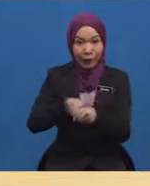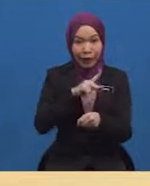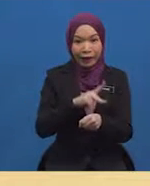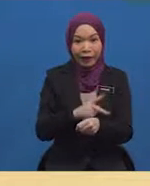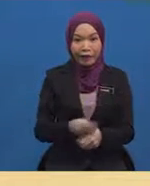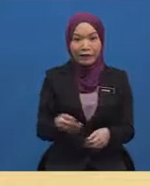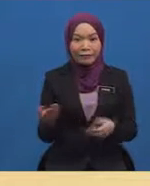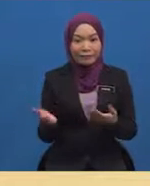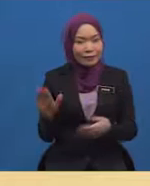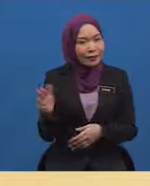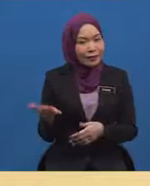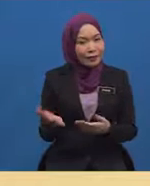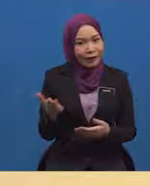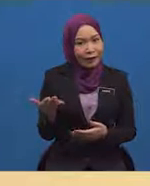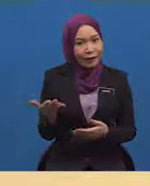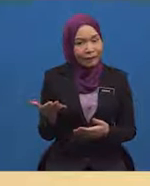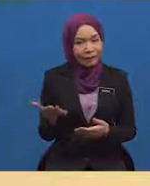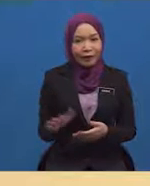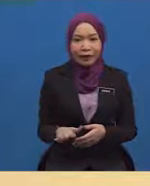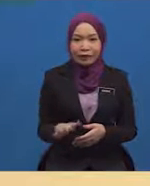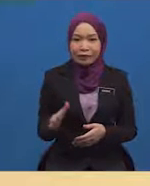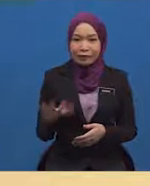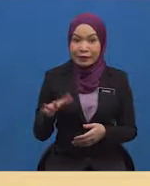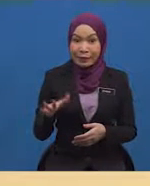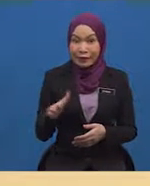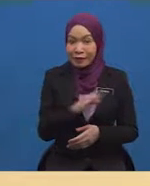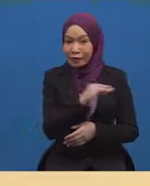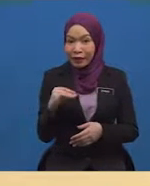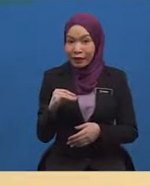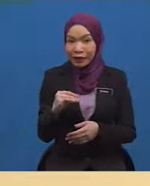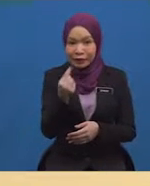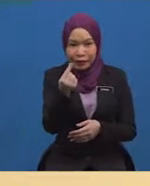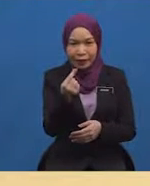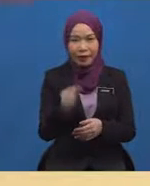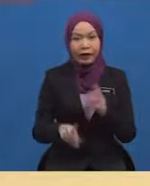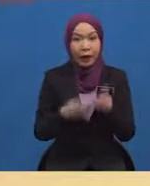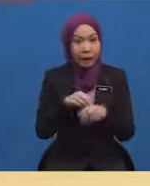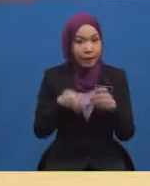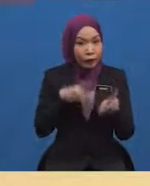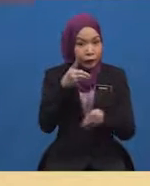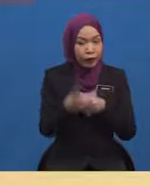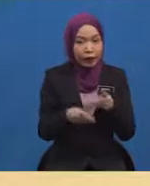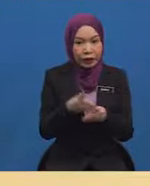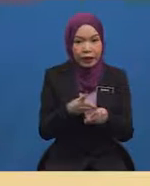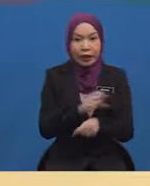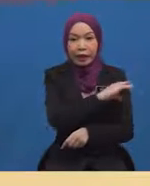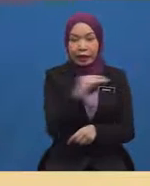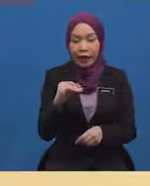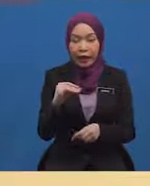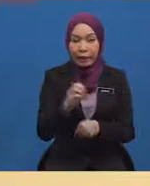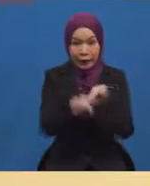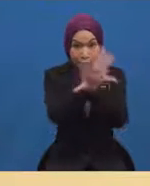dunia. Seterusnya, murid-murid akan dapat menerangkan faktor-faktor yang mempengaruhi